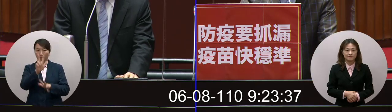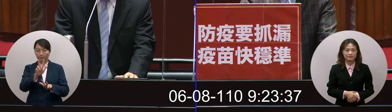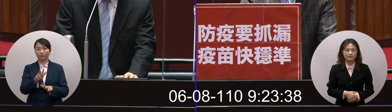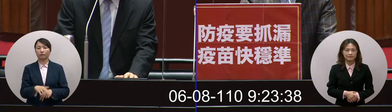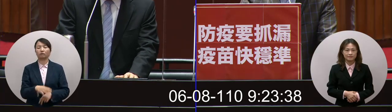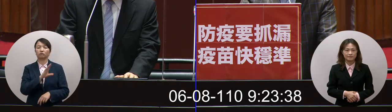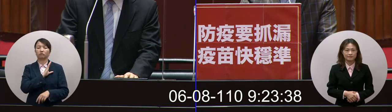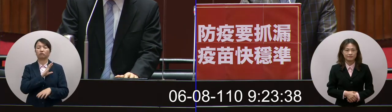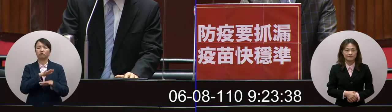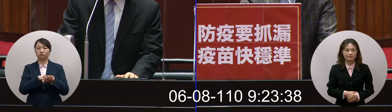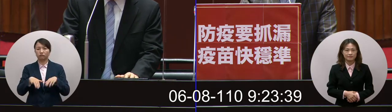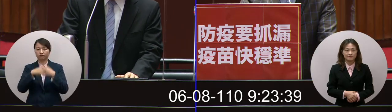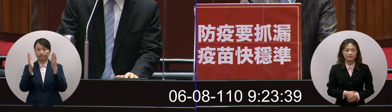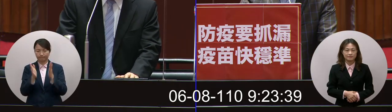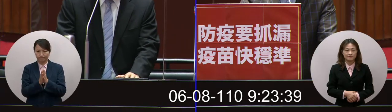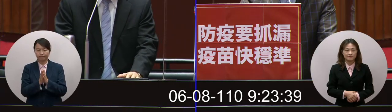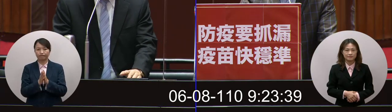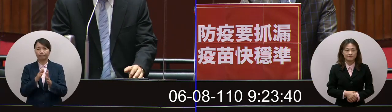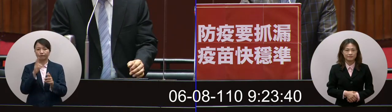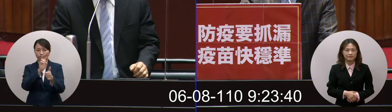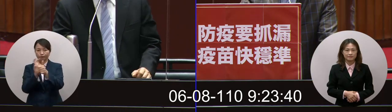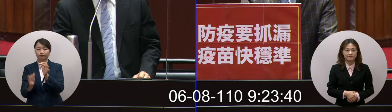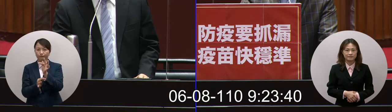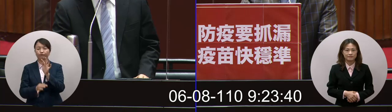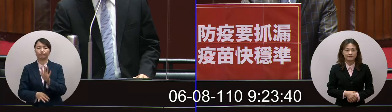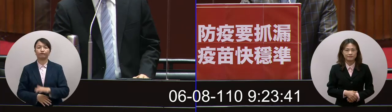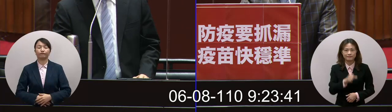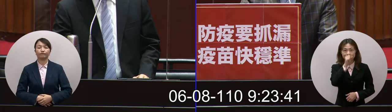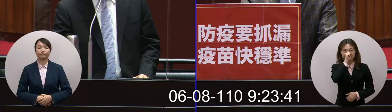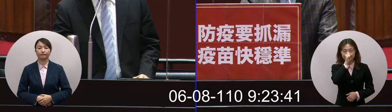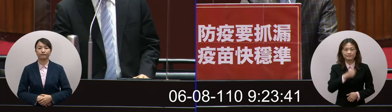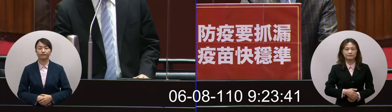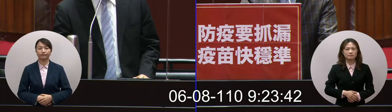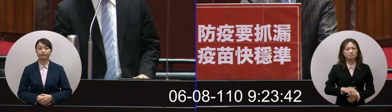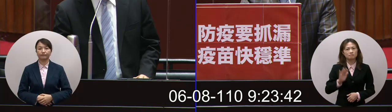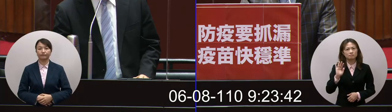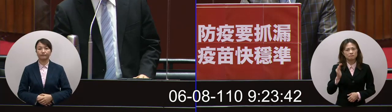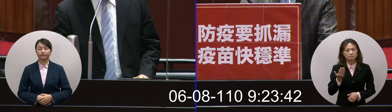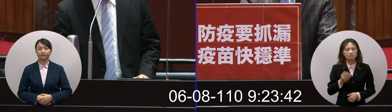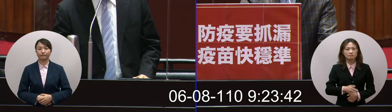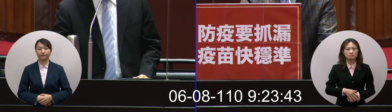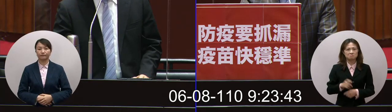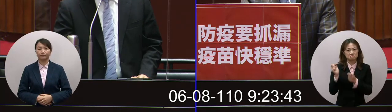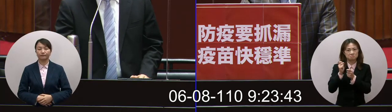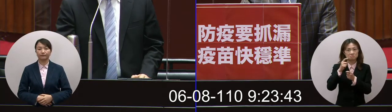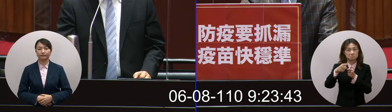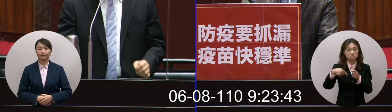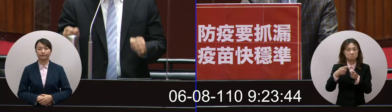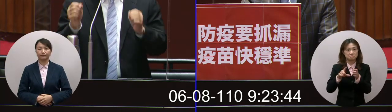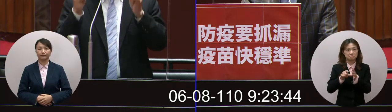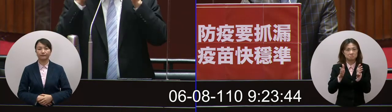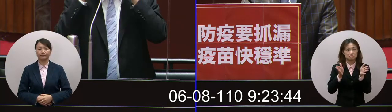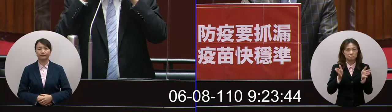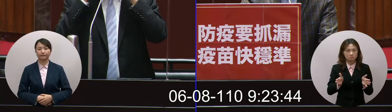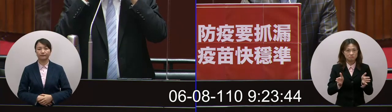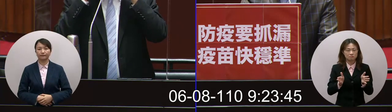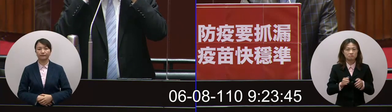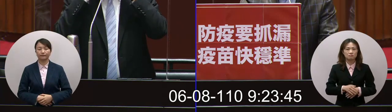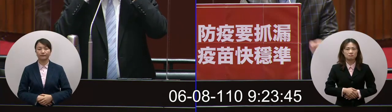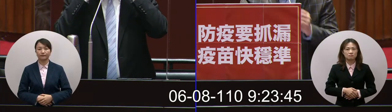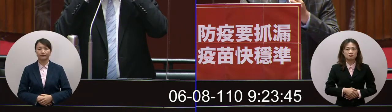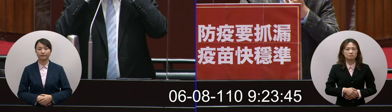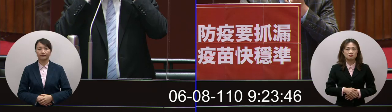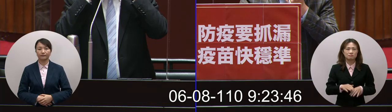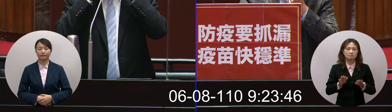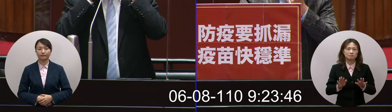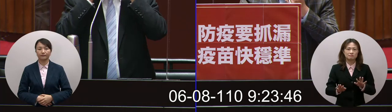当啊，拢尽量甲顾好。 好，但是呢，因为这一年吼，咱这个咱虽然讲即马较卖